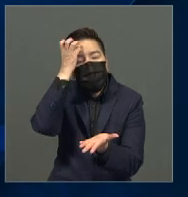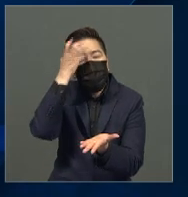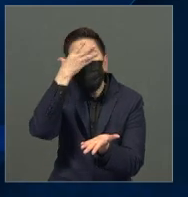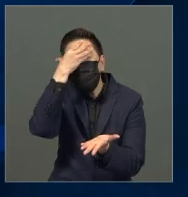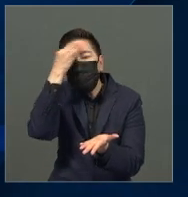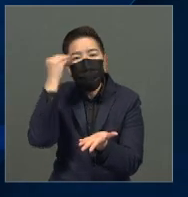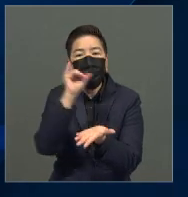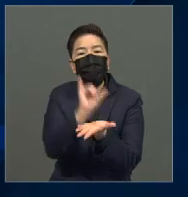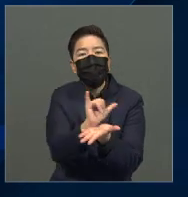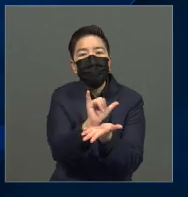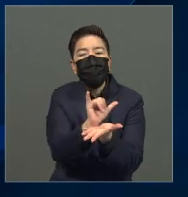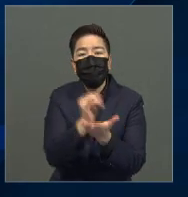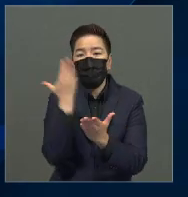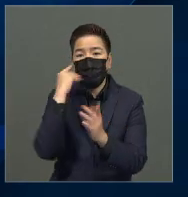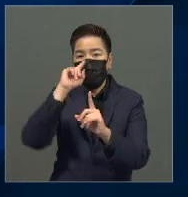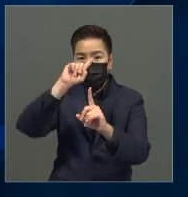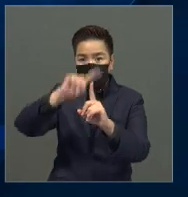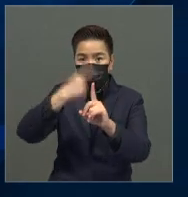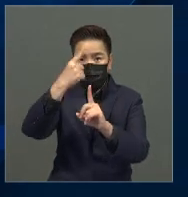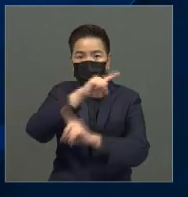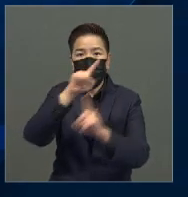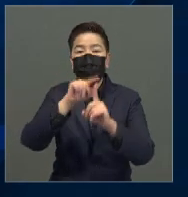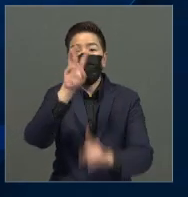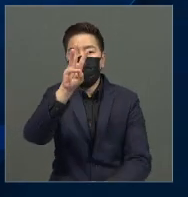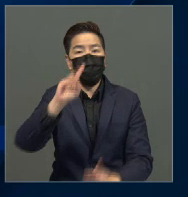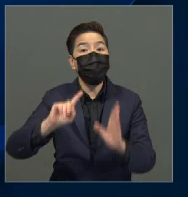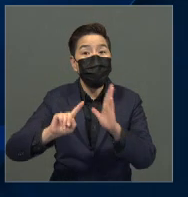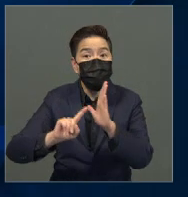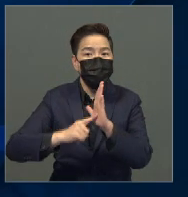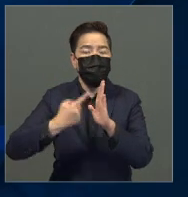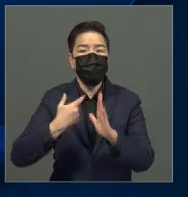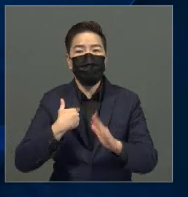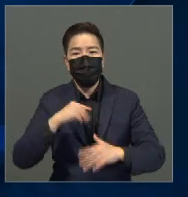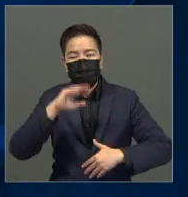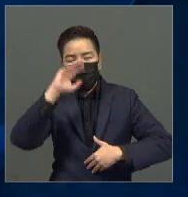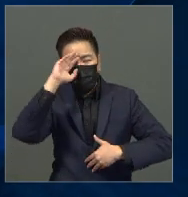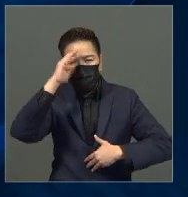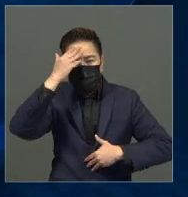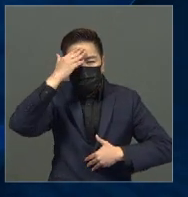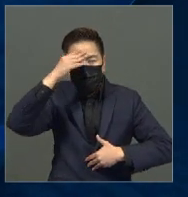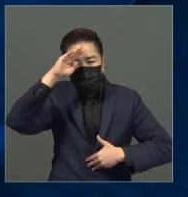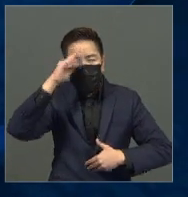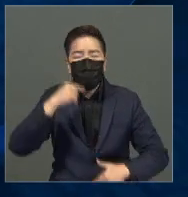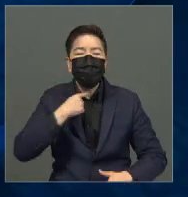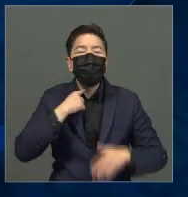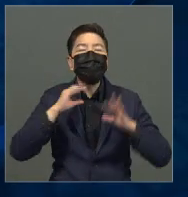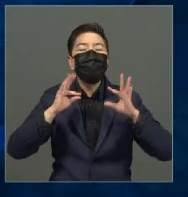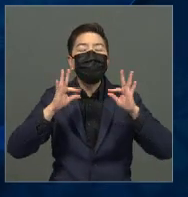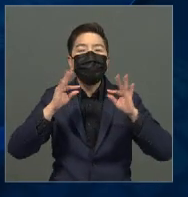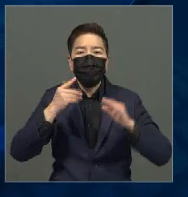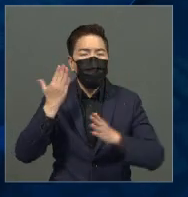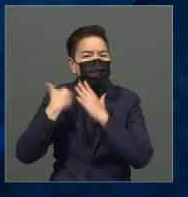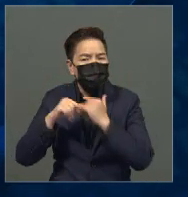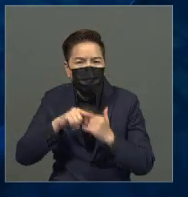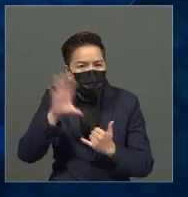มอัลไซเมอร์เพิ่มโดยวันที่ 6มกราคมนะคะเป็นวันแรกที่เริ่มแสดงอาการไข้และมีเสมหะโดยได้